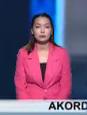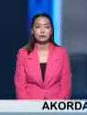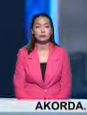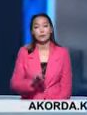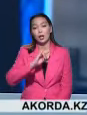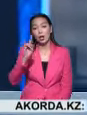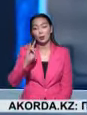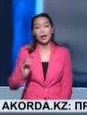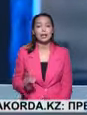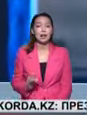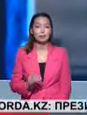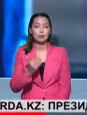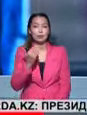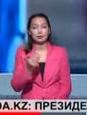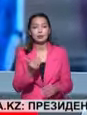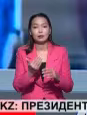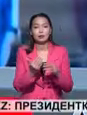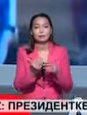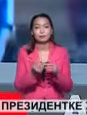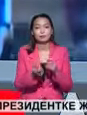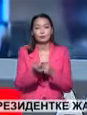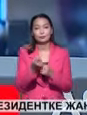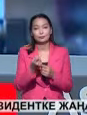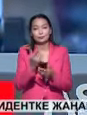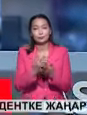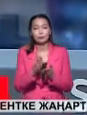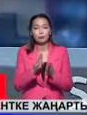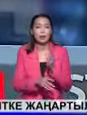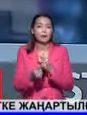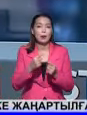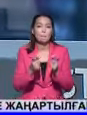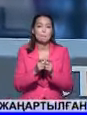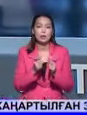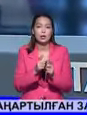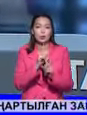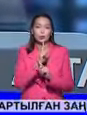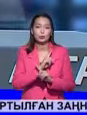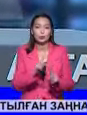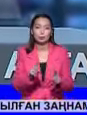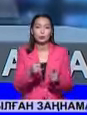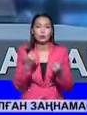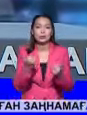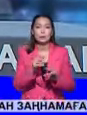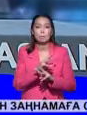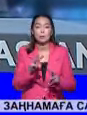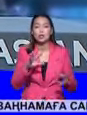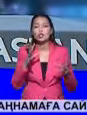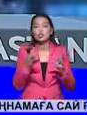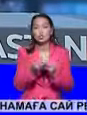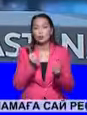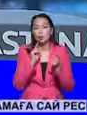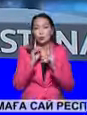Әуе компанияларына тықыр таяды. Бұдан былай қайтарымсыз билет деген ұғым болмауы мүмкін. Бұл туралы бүгін мәжілістің жалпы отырысында